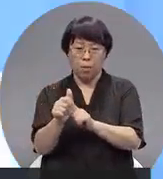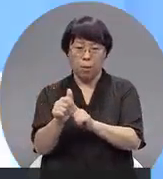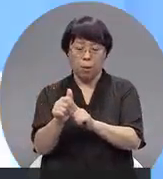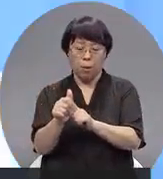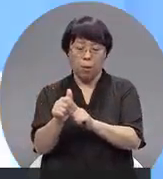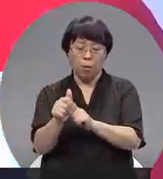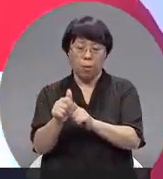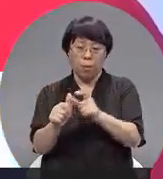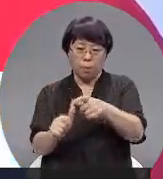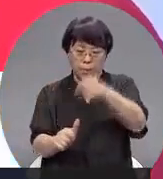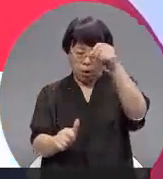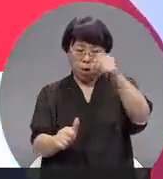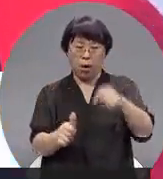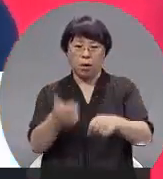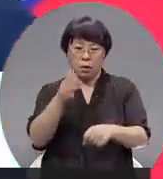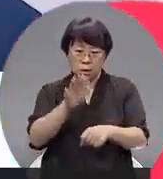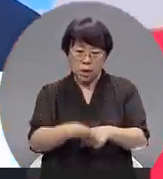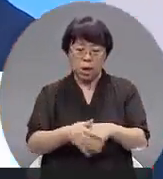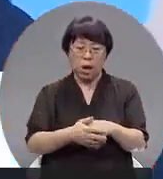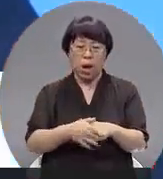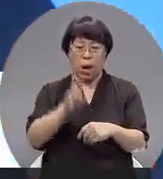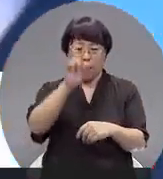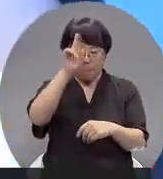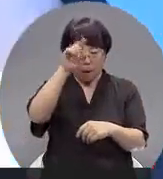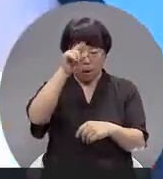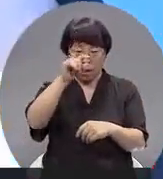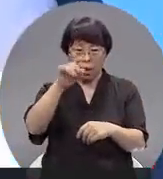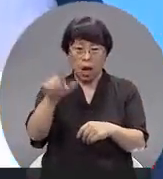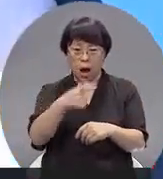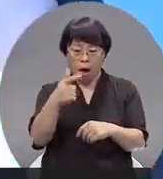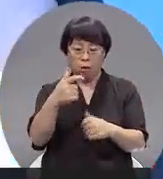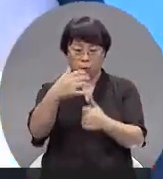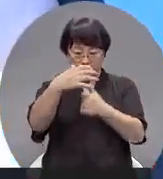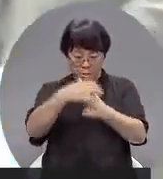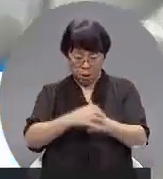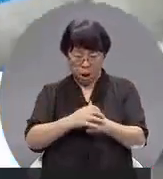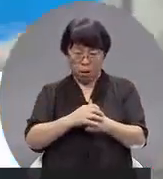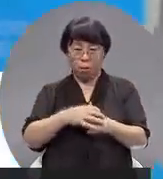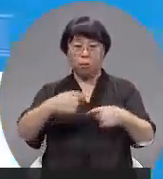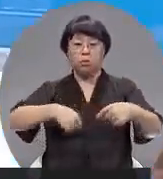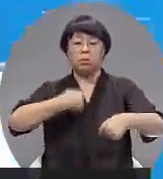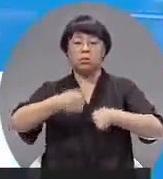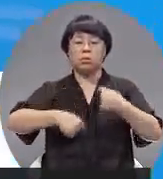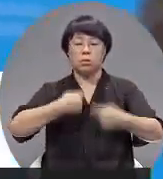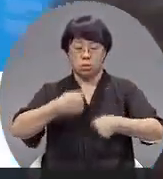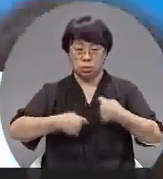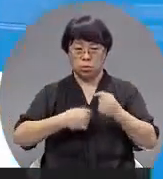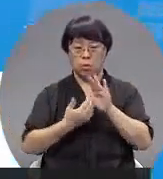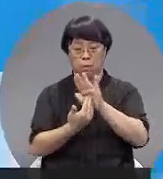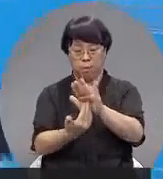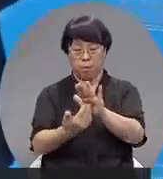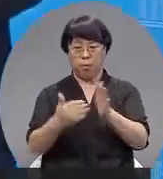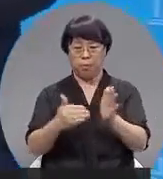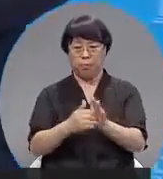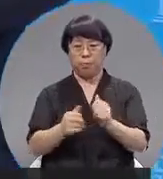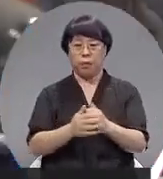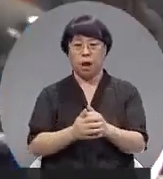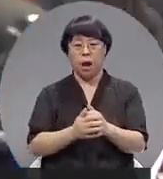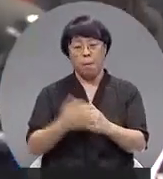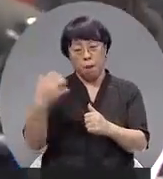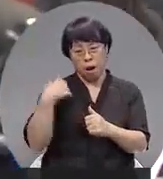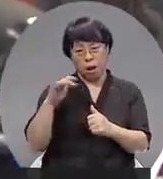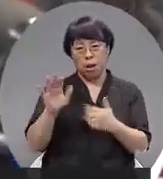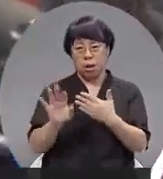사례로 알려졌는데 박덕흠 의원 이 임명 하루 전 스스로 총장직을 거절했습니다 총 잠을 맡으면